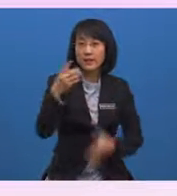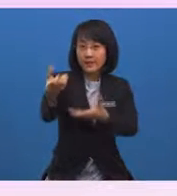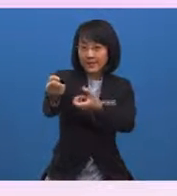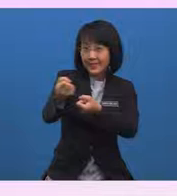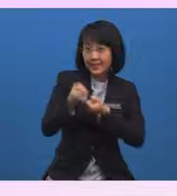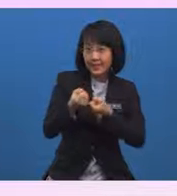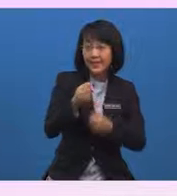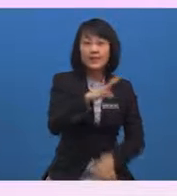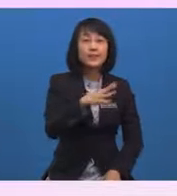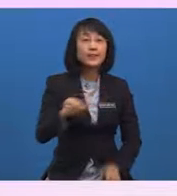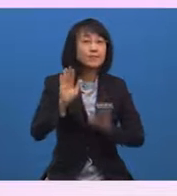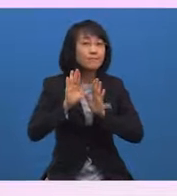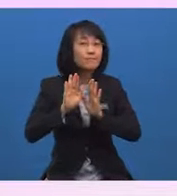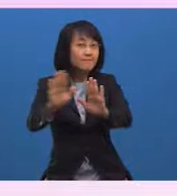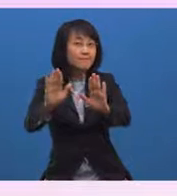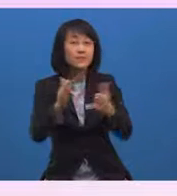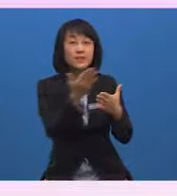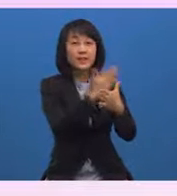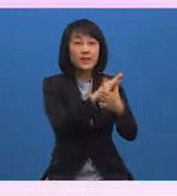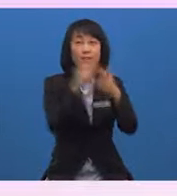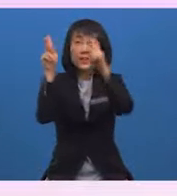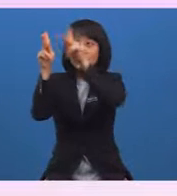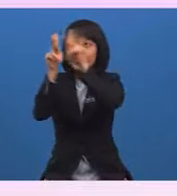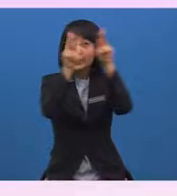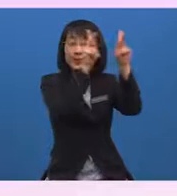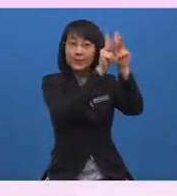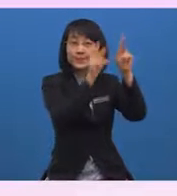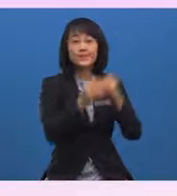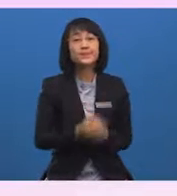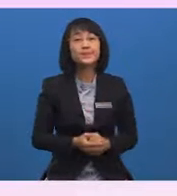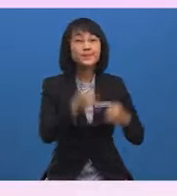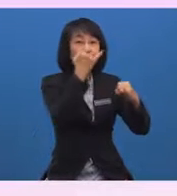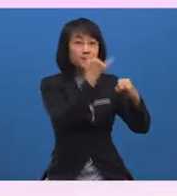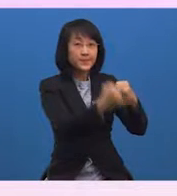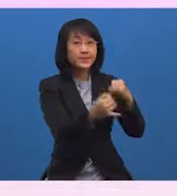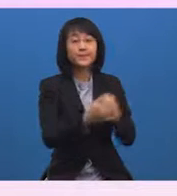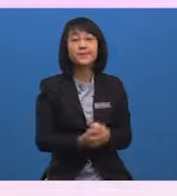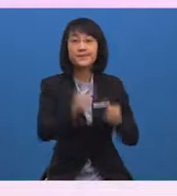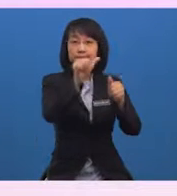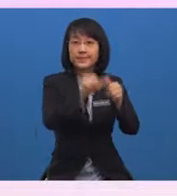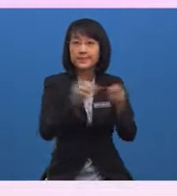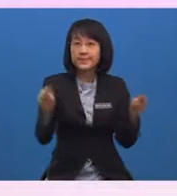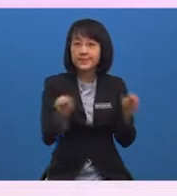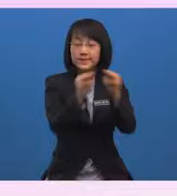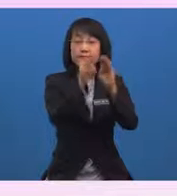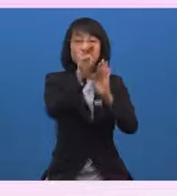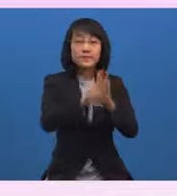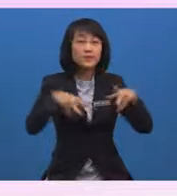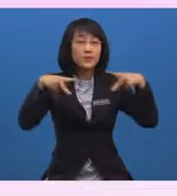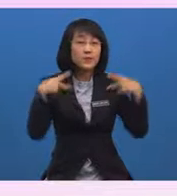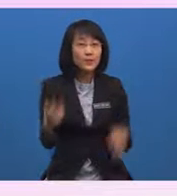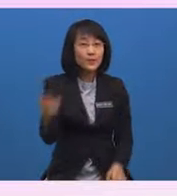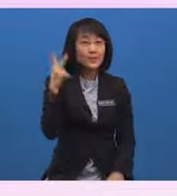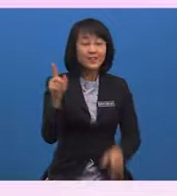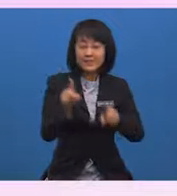dan tolakan antara kutub-kutub, yang akhirnya setiap magnet mempunyai kekuatan yang